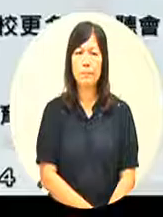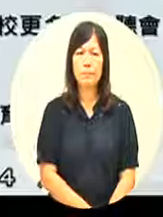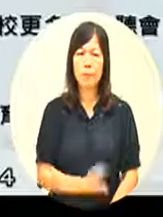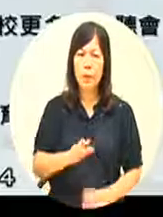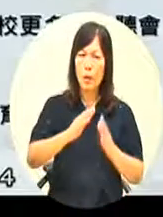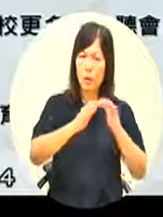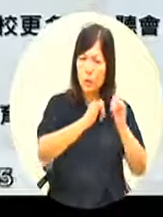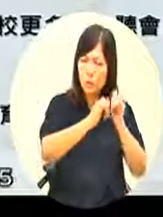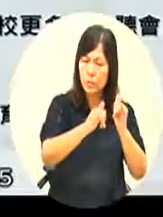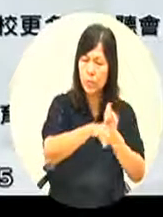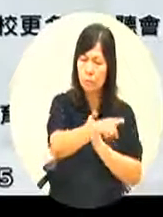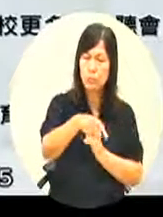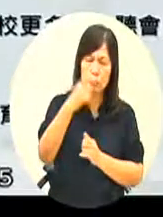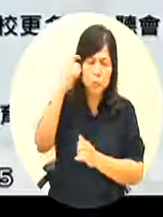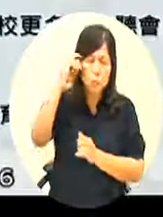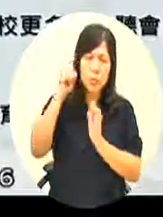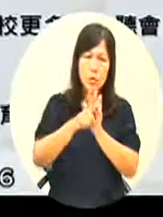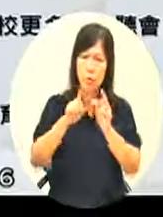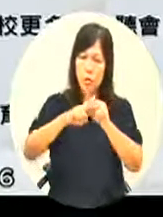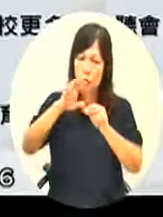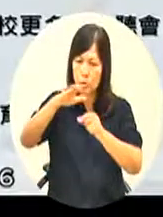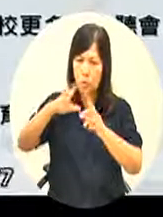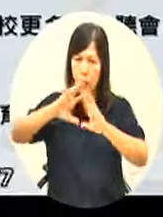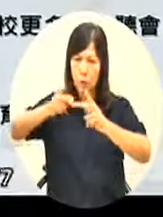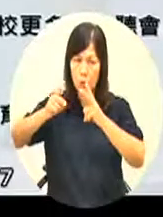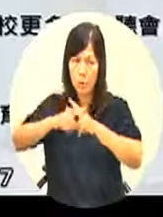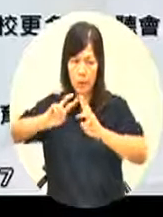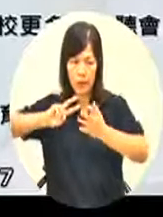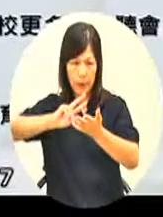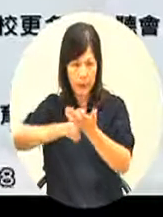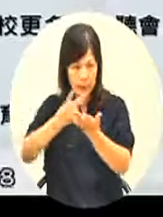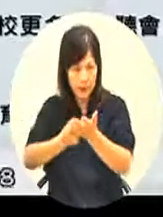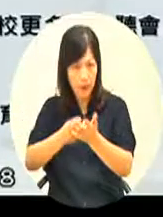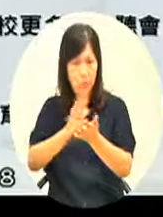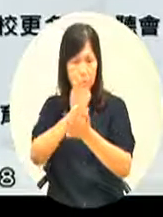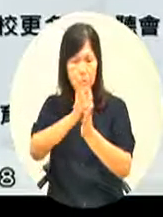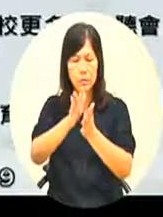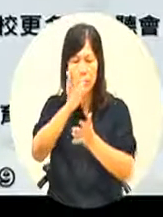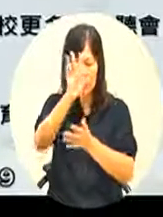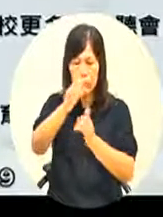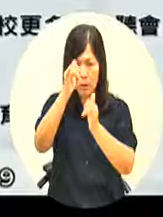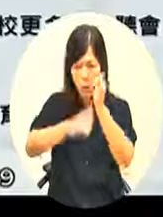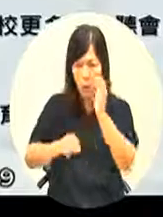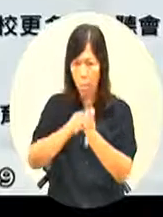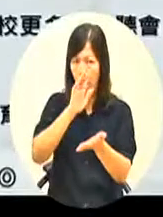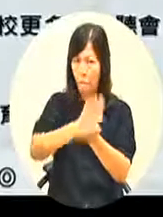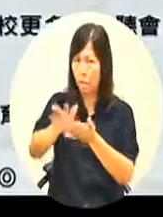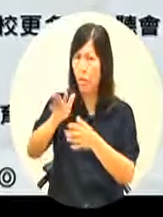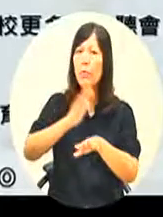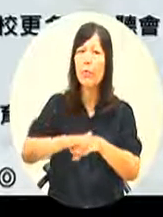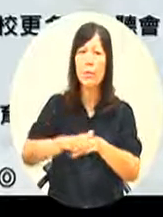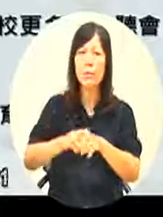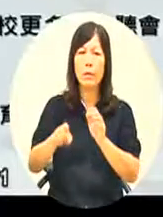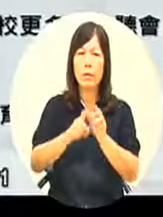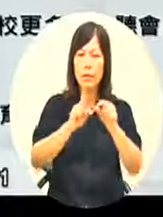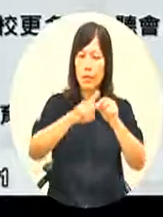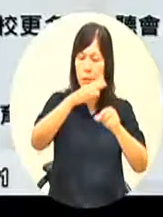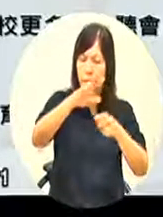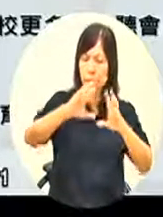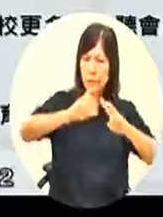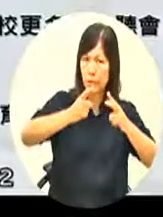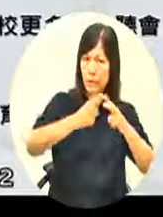市民呢，他认为中山国小如果证明之后，他的历史会被消灭。可是中山国